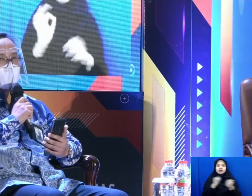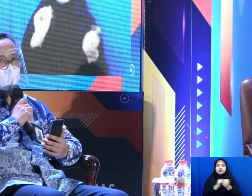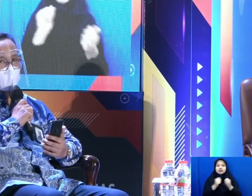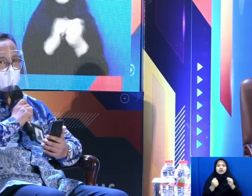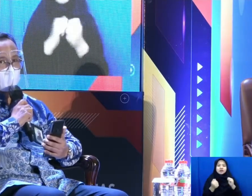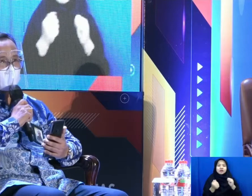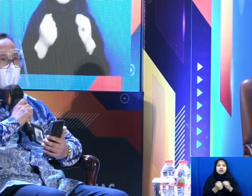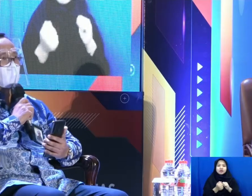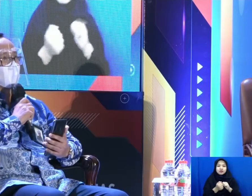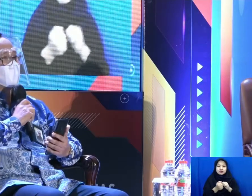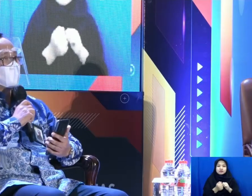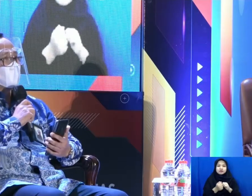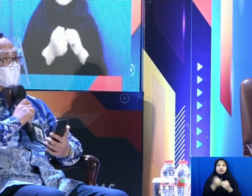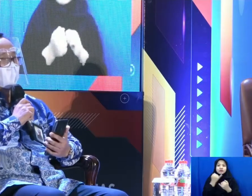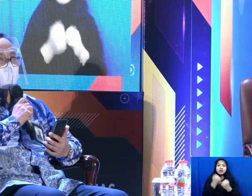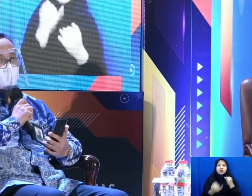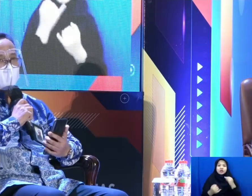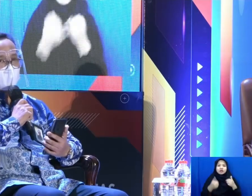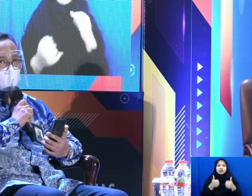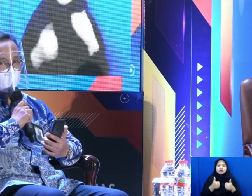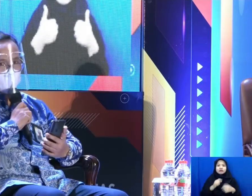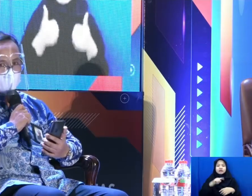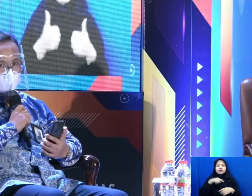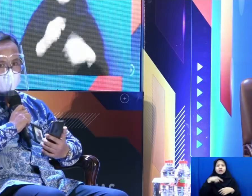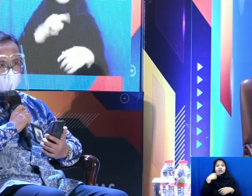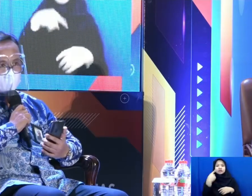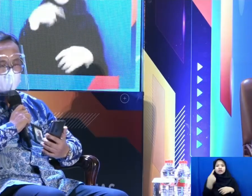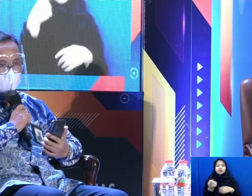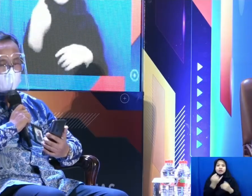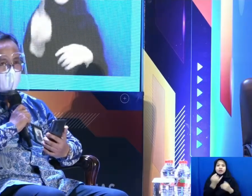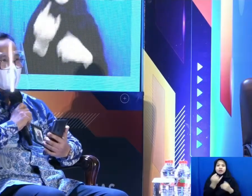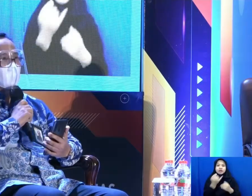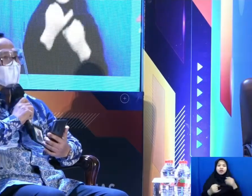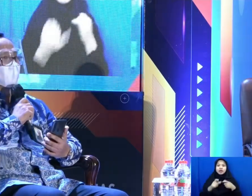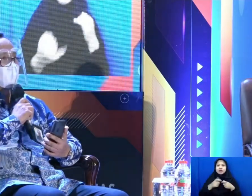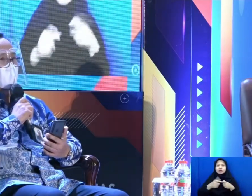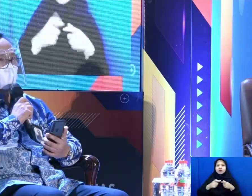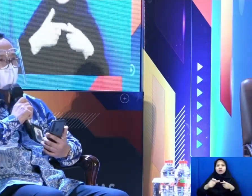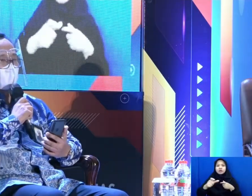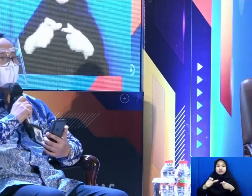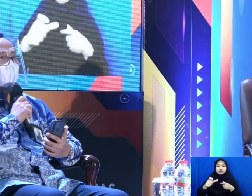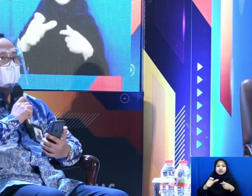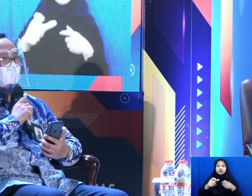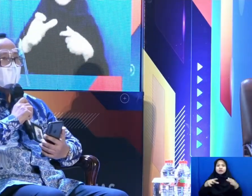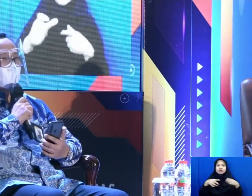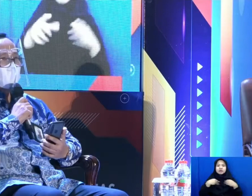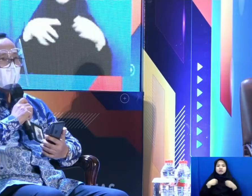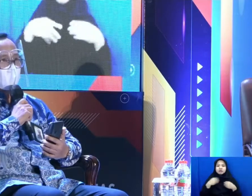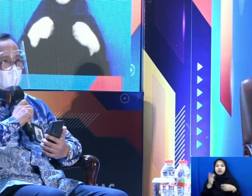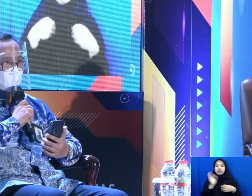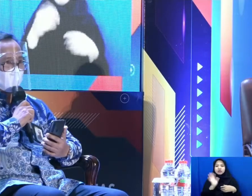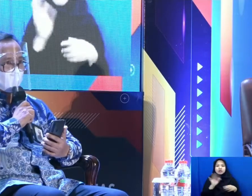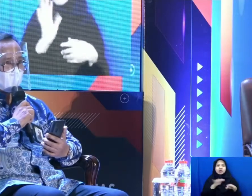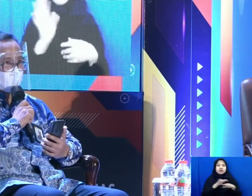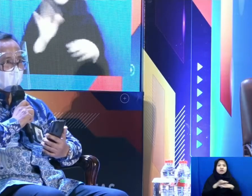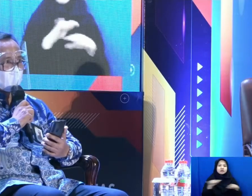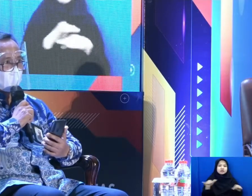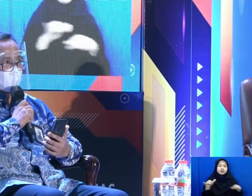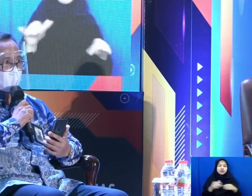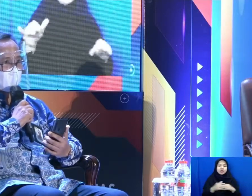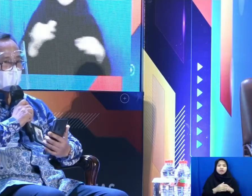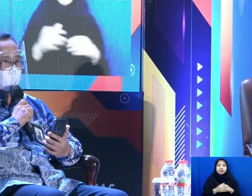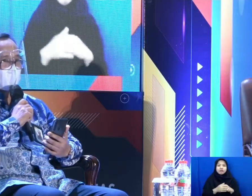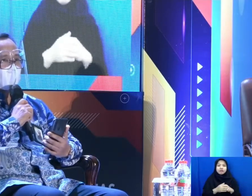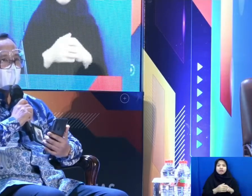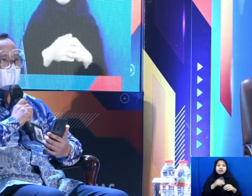ujungnya bisa sampai di akhir proses penerimaan tidak selesai titik kritisnya antara